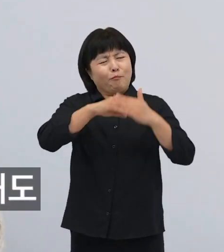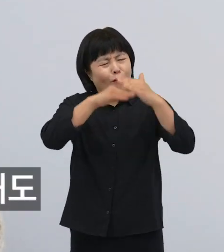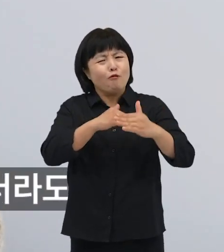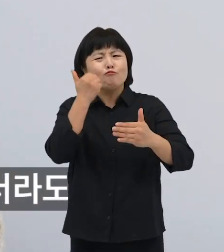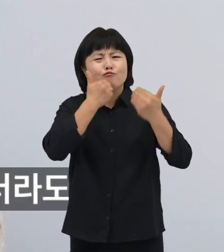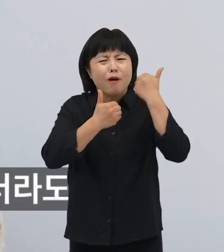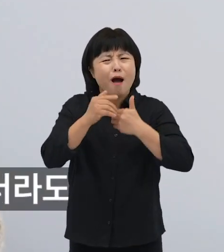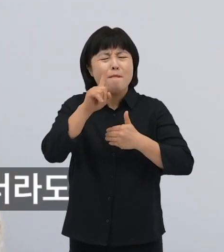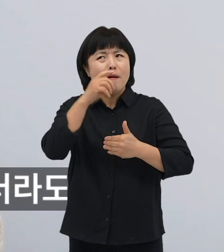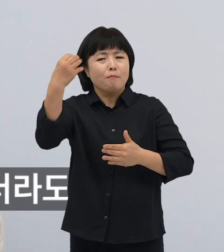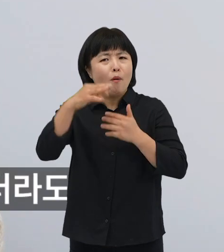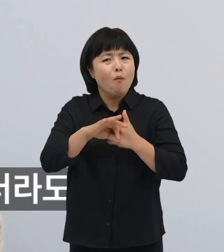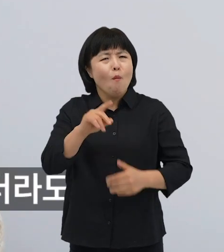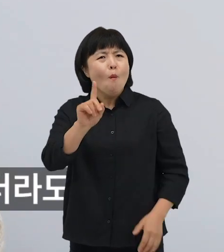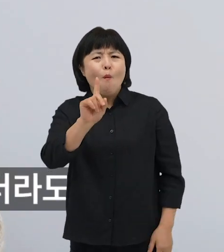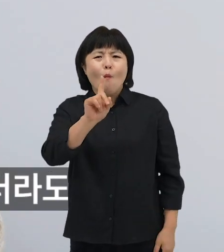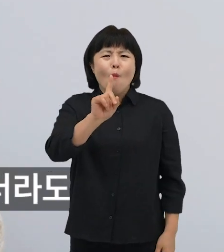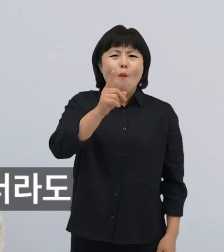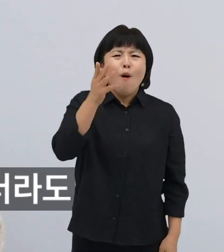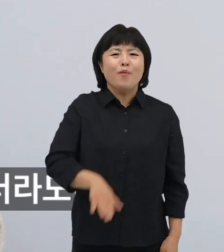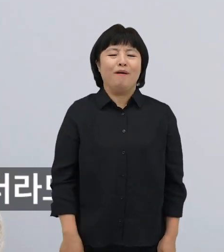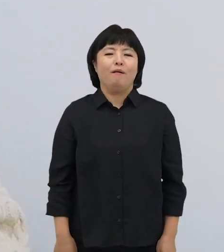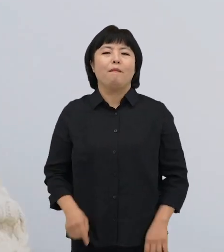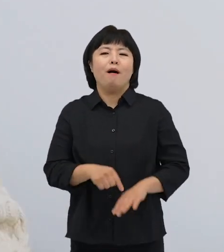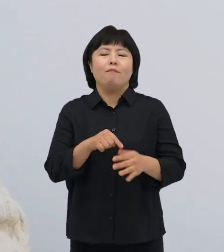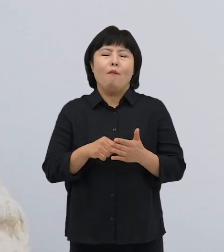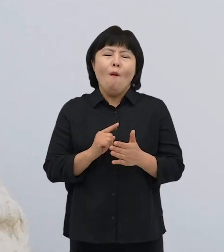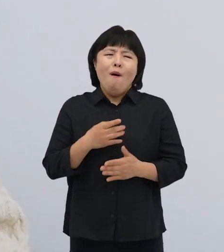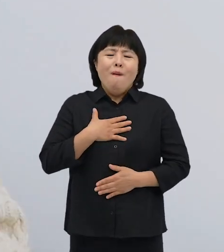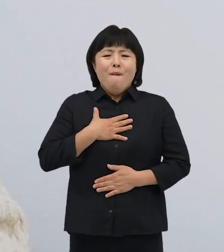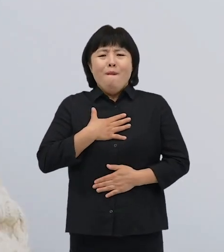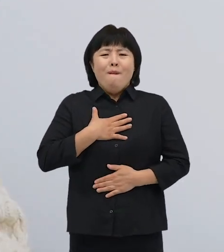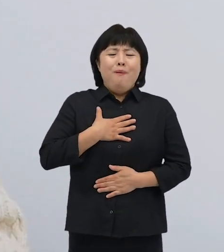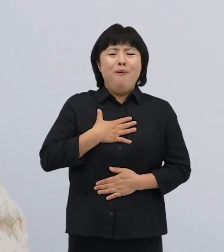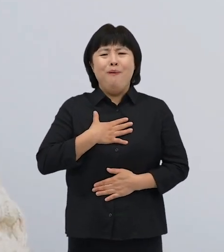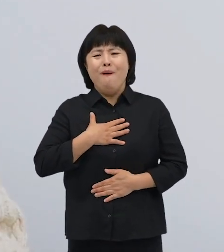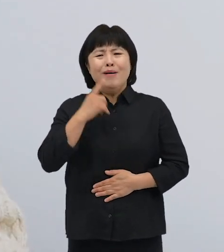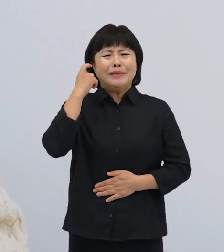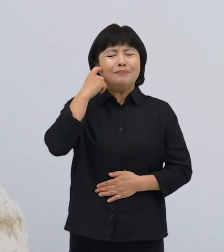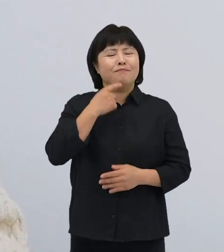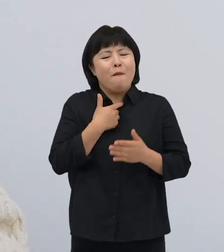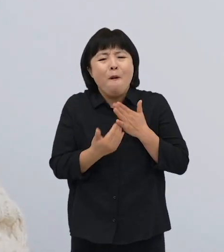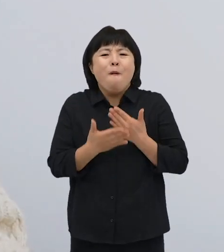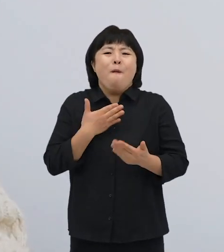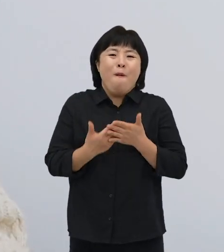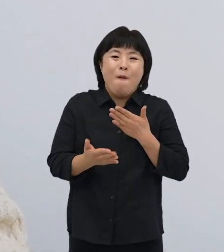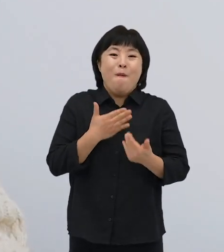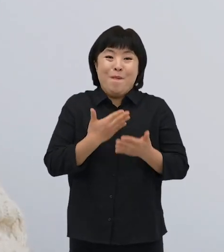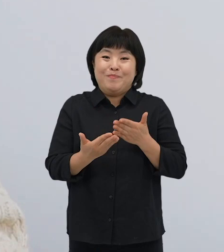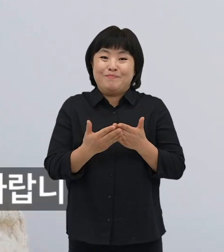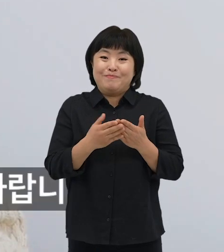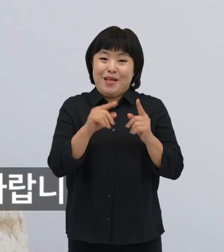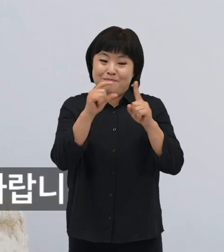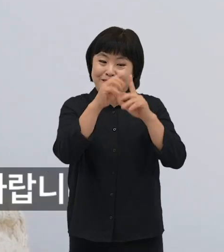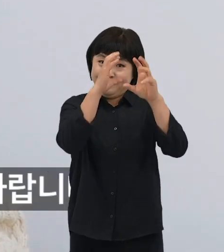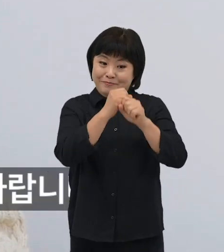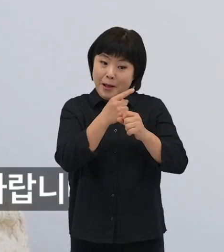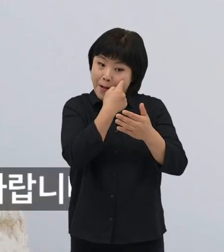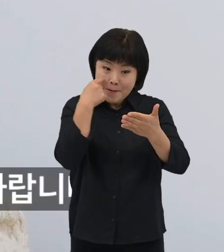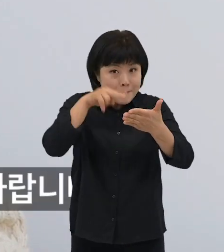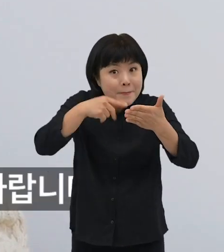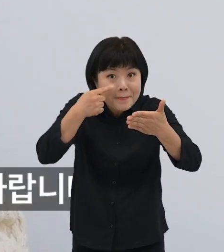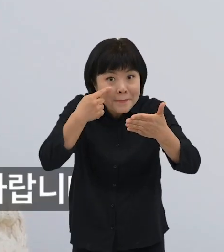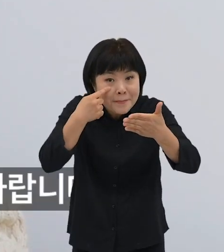말한다 해도 누군가로부터 이 말을 듣게 된다 하더라도 마음 안에서 울컥 솟아오르는 감정을 경험하게 될 지민의